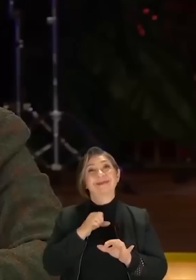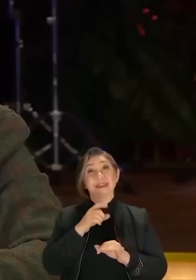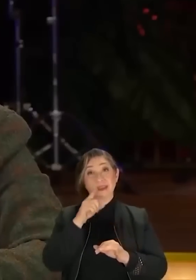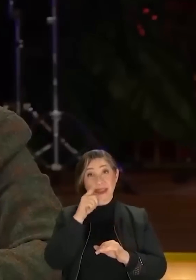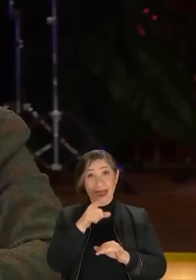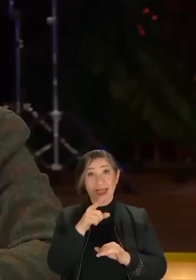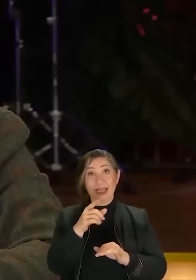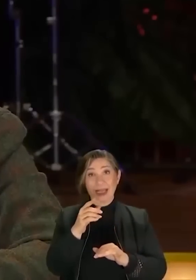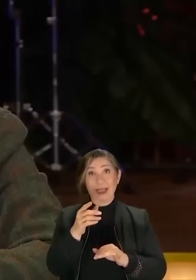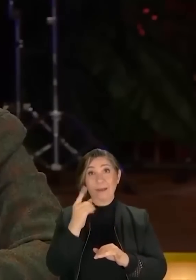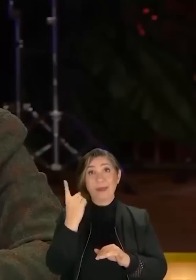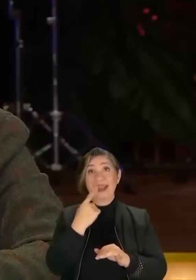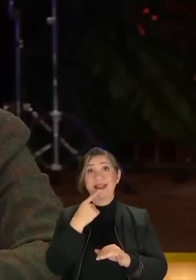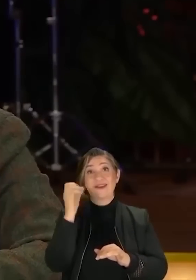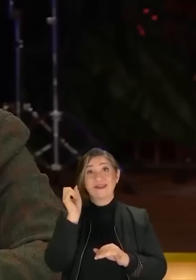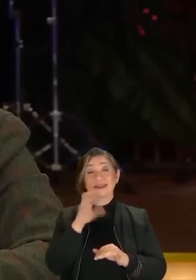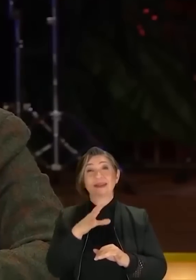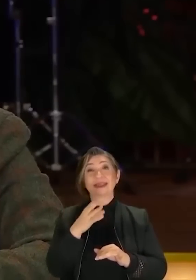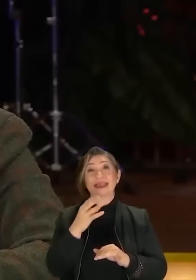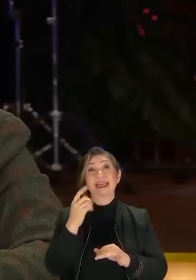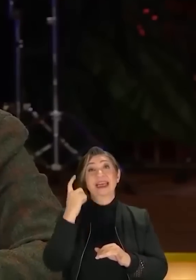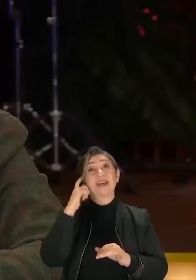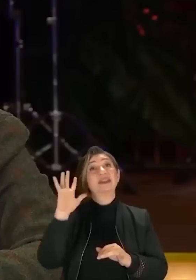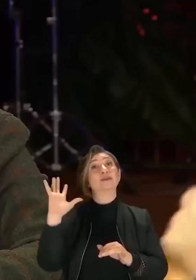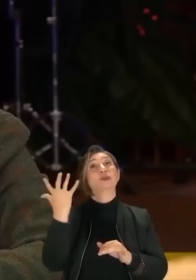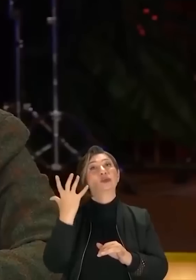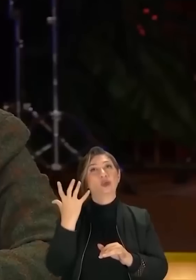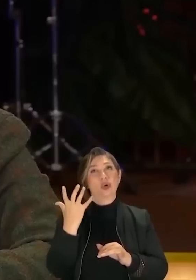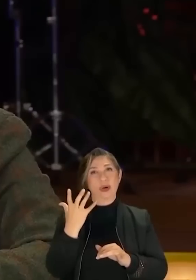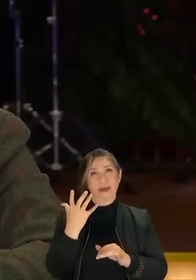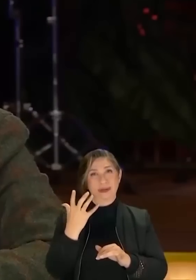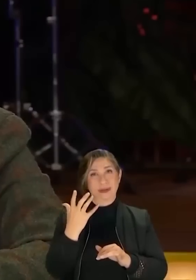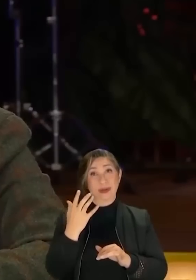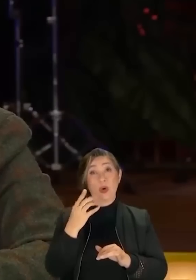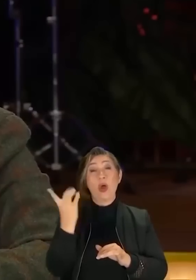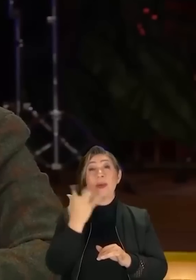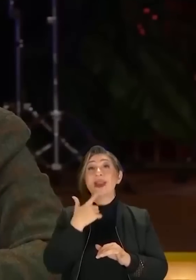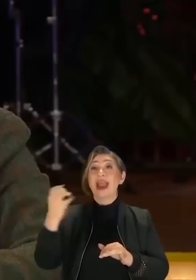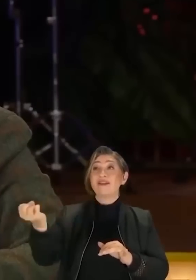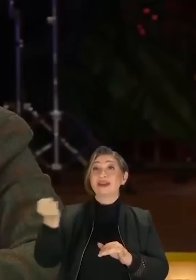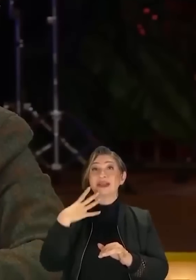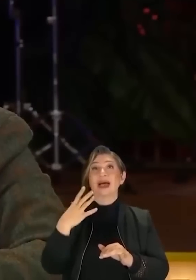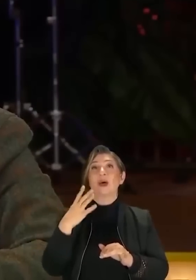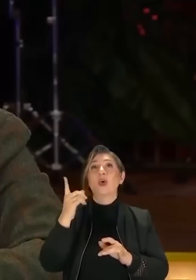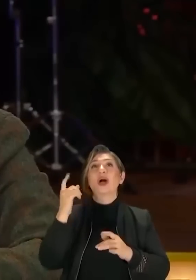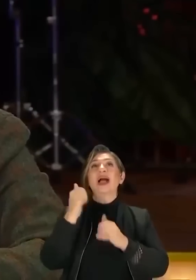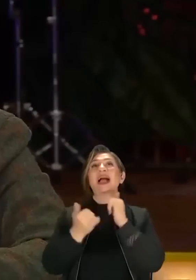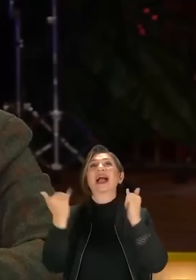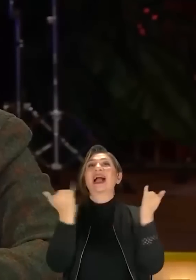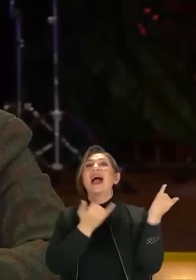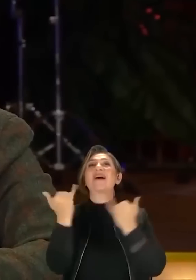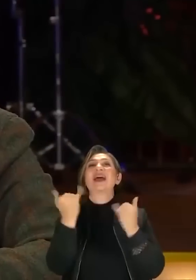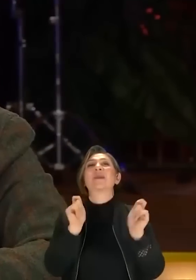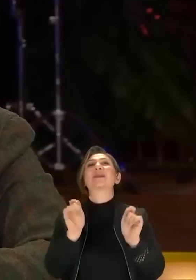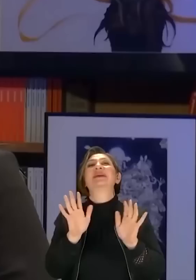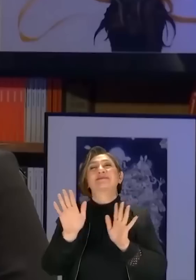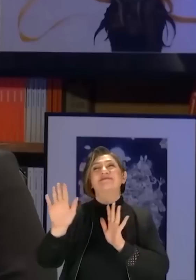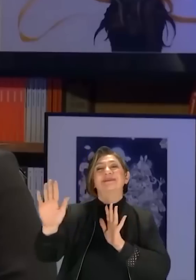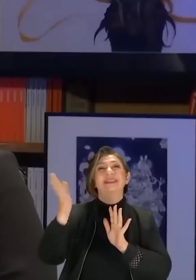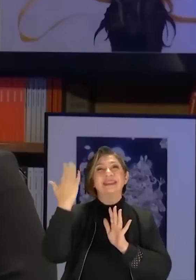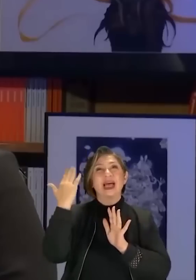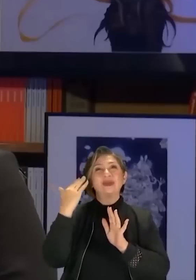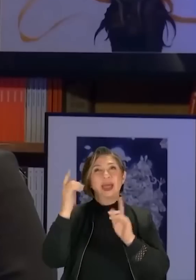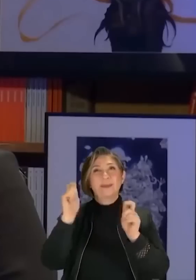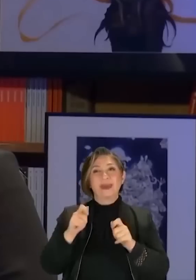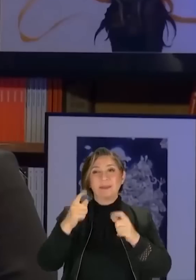Seni. Bir laf ediyor çünkü çok kafası bozuluyor. Öyle bir laf ediyor ki artık o kavgaya girilmez ya. Yani. Daha önce de